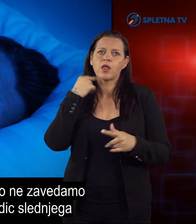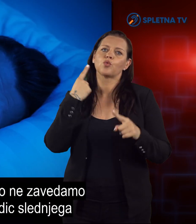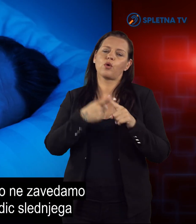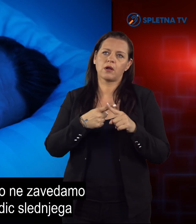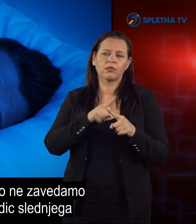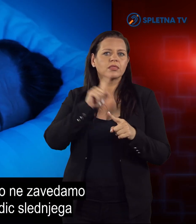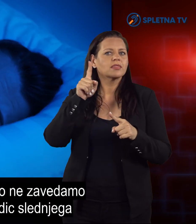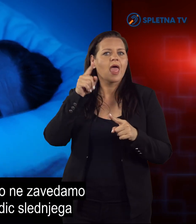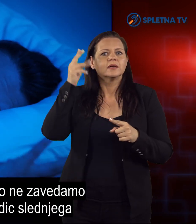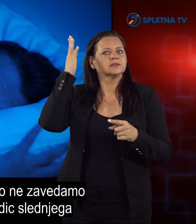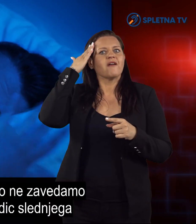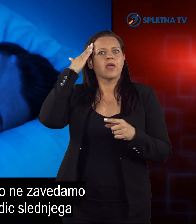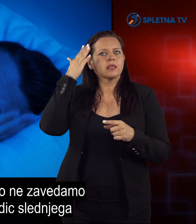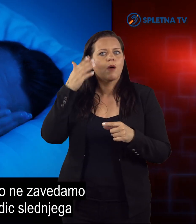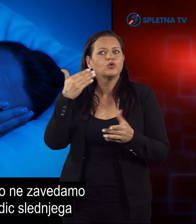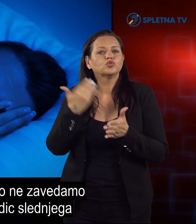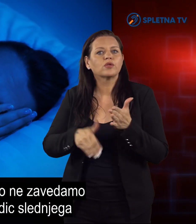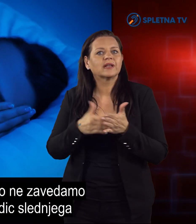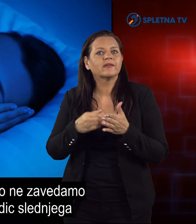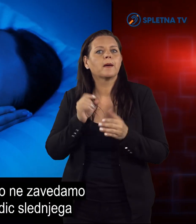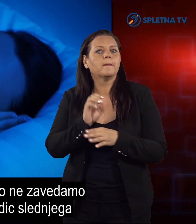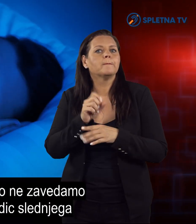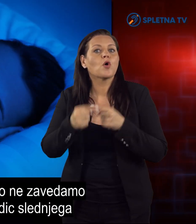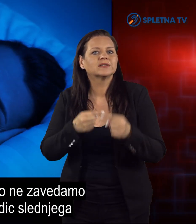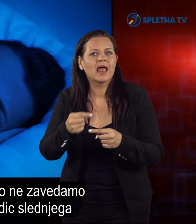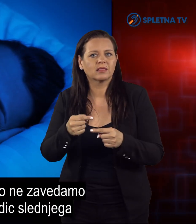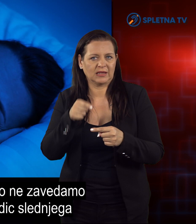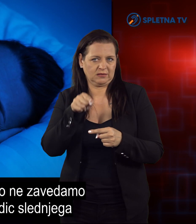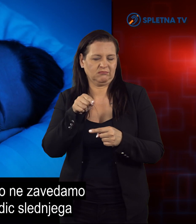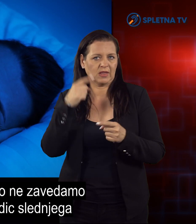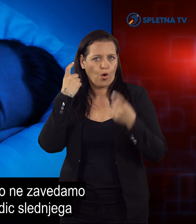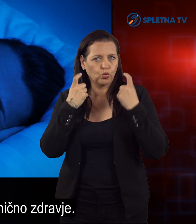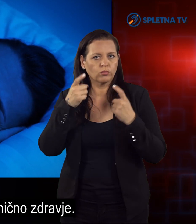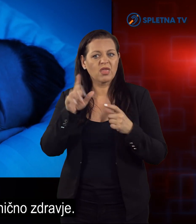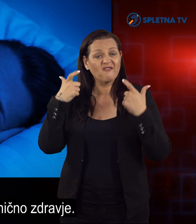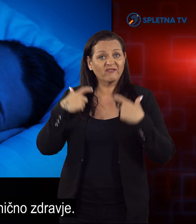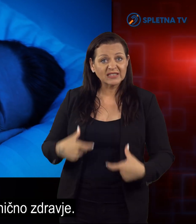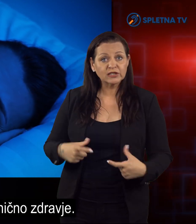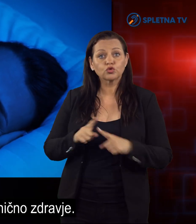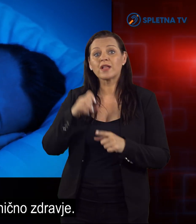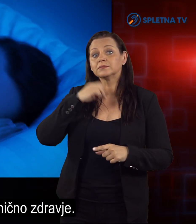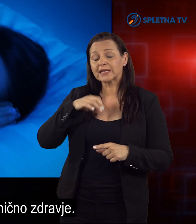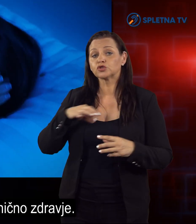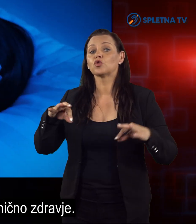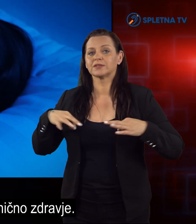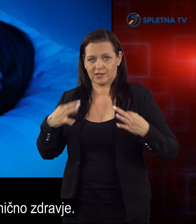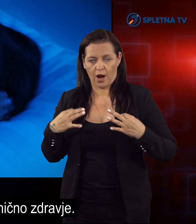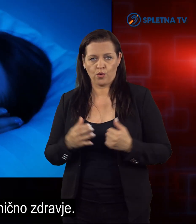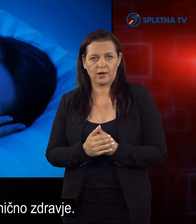Pri tem se pogosto ne zavedamo škodljivih posledic slednjega na fizično in psihično zdravje.